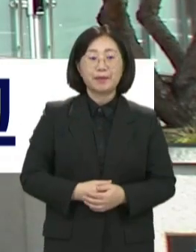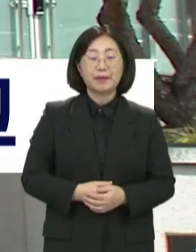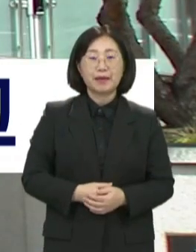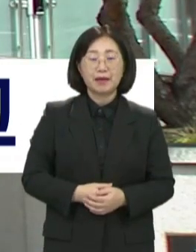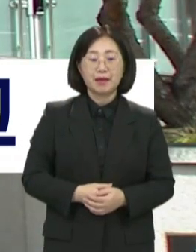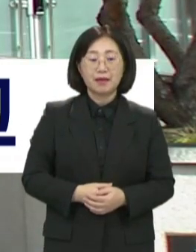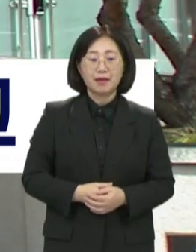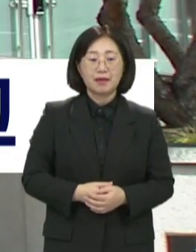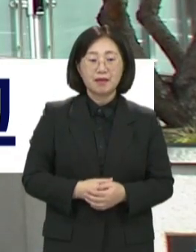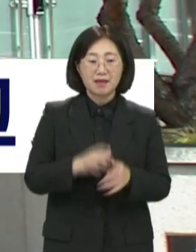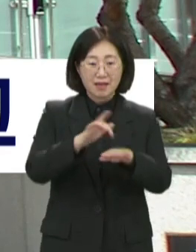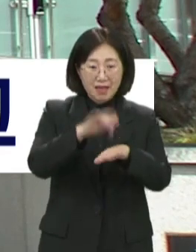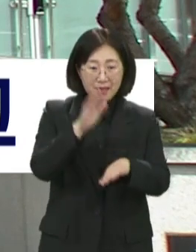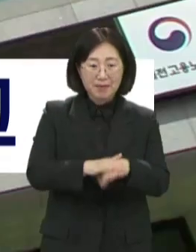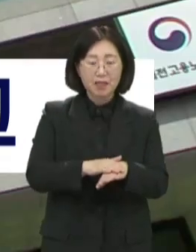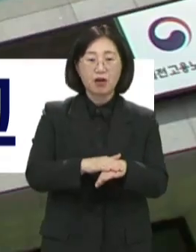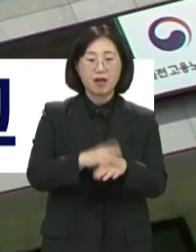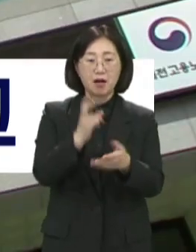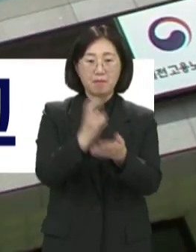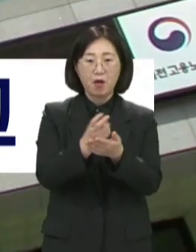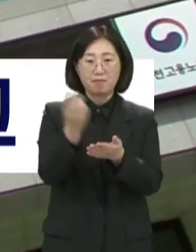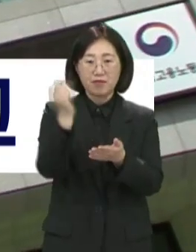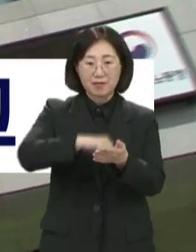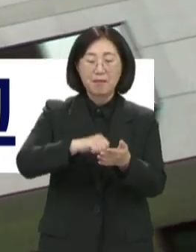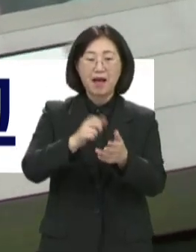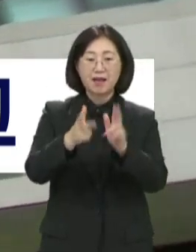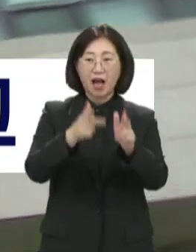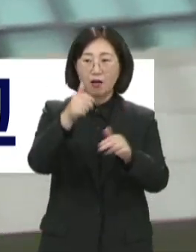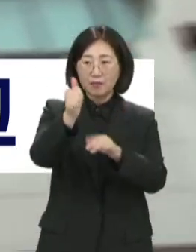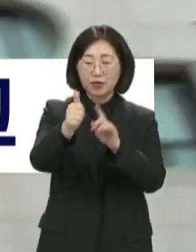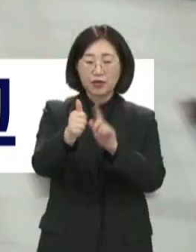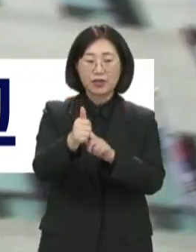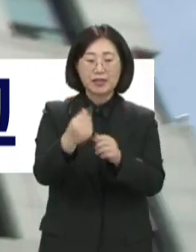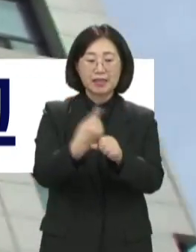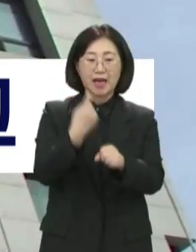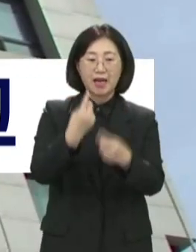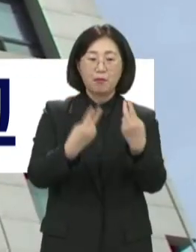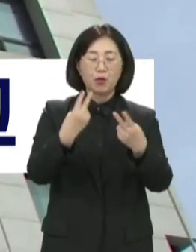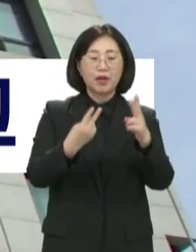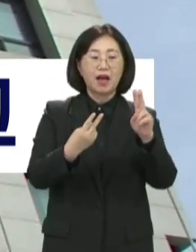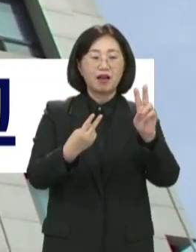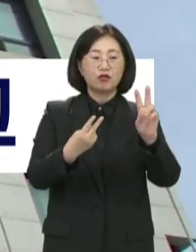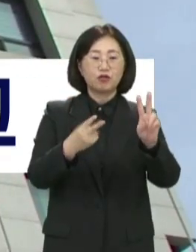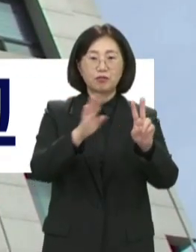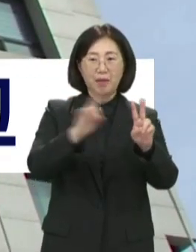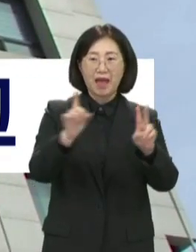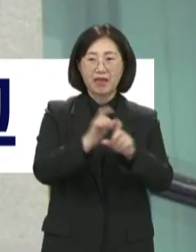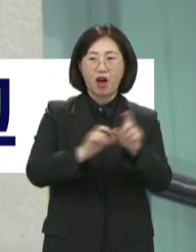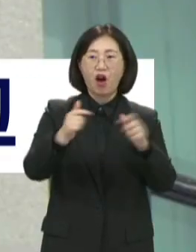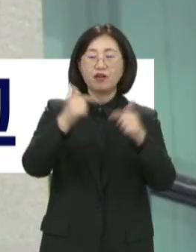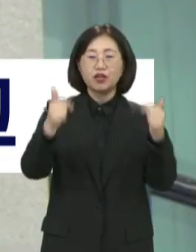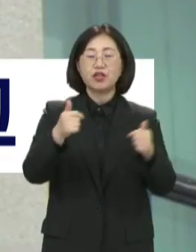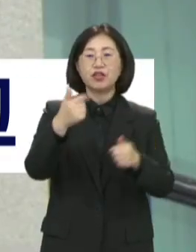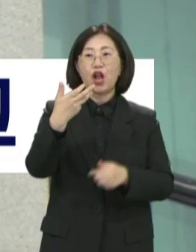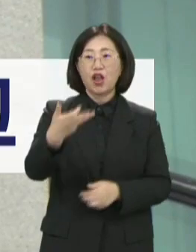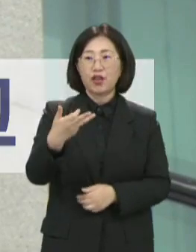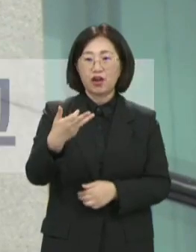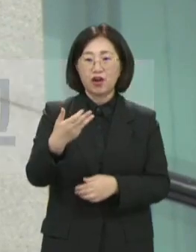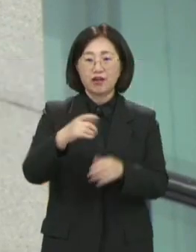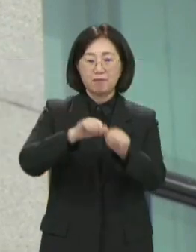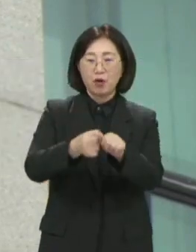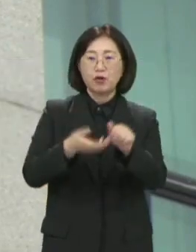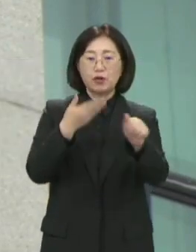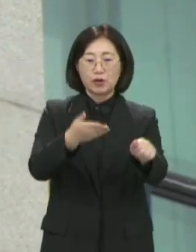노동청은 상습적인 법위반 사업주에 대해서도 지난해보다 두 배 증가한 18건을 집행했다며 채불